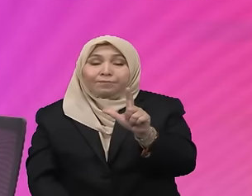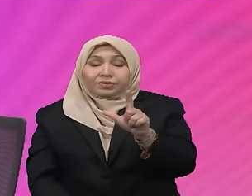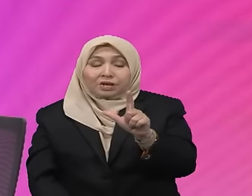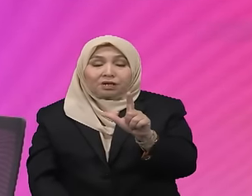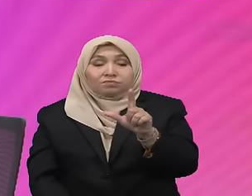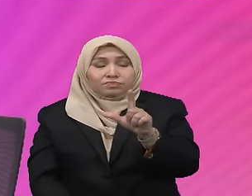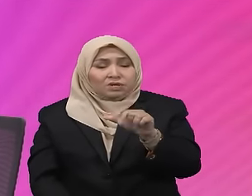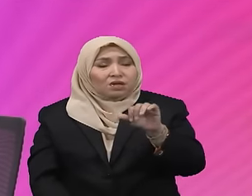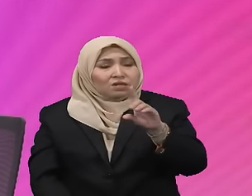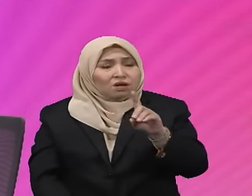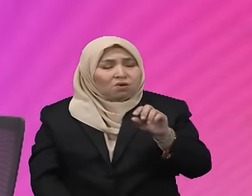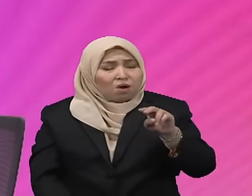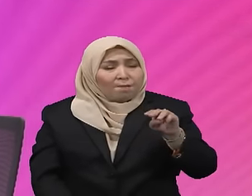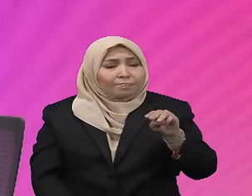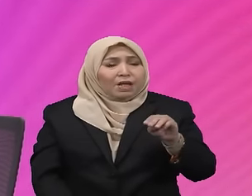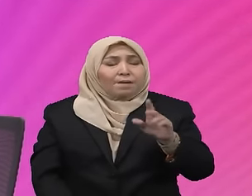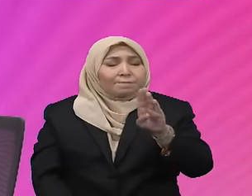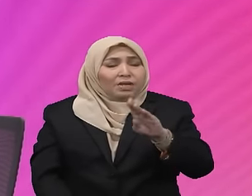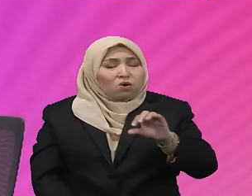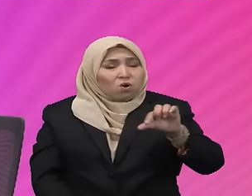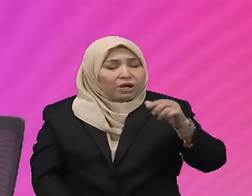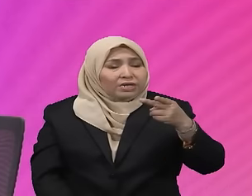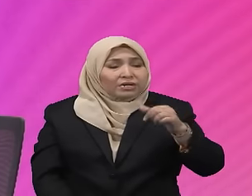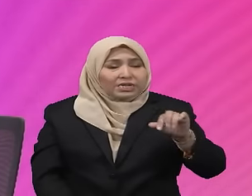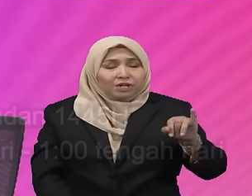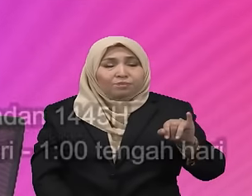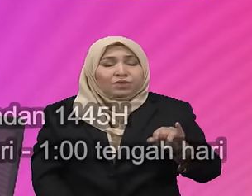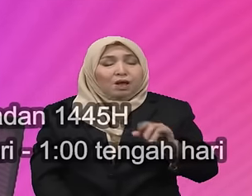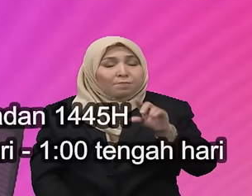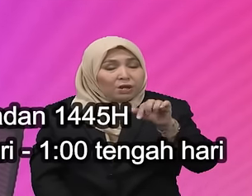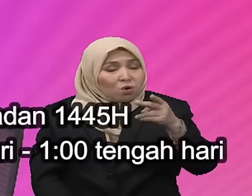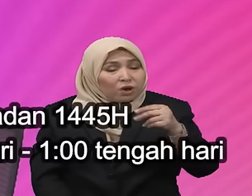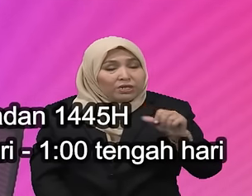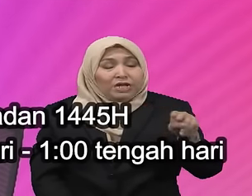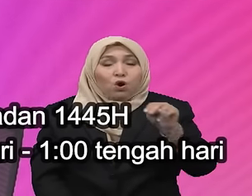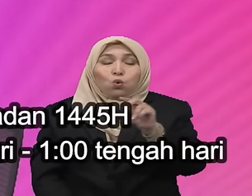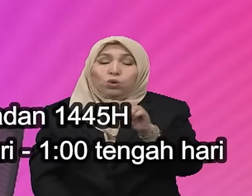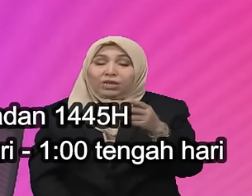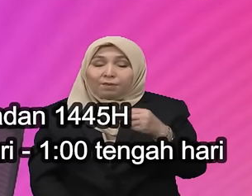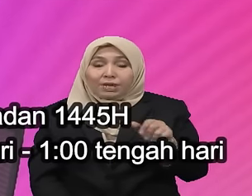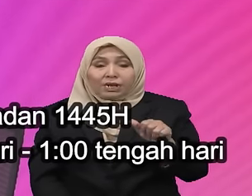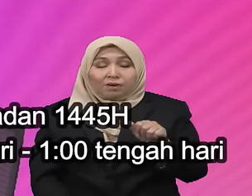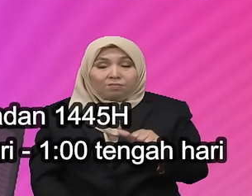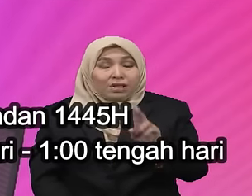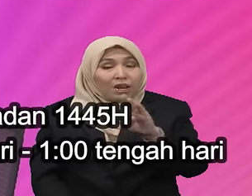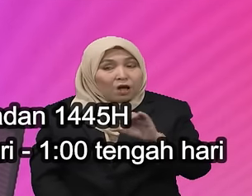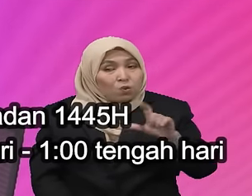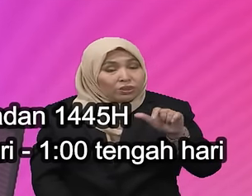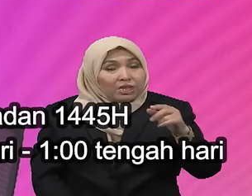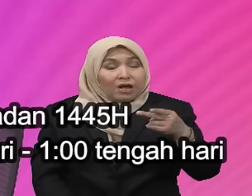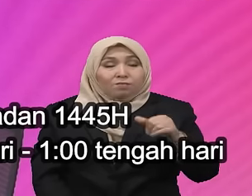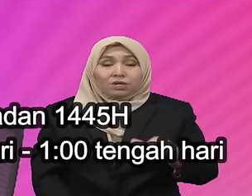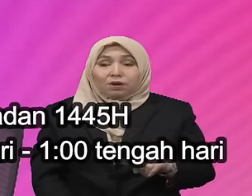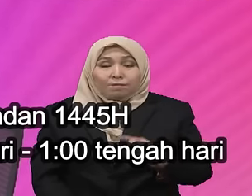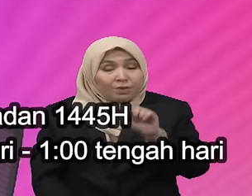Idgham idgham bi ghairi, bi ghairi gunnah ke idgham bila gunnah?